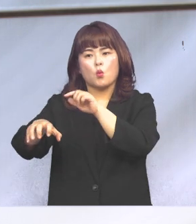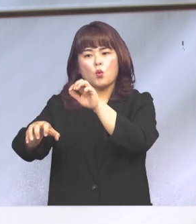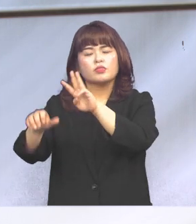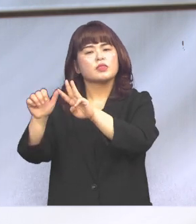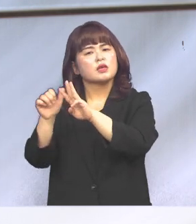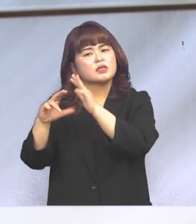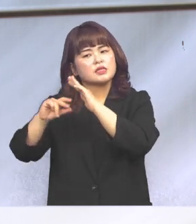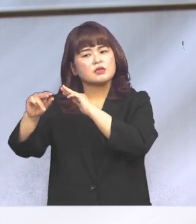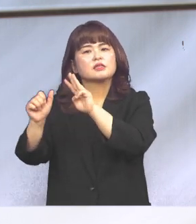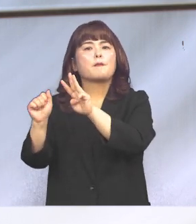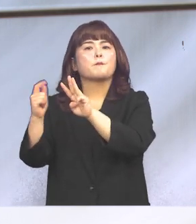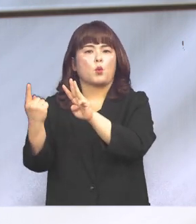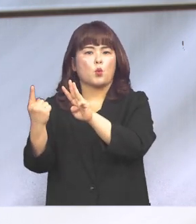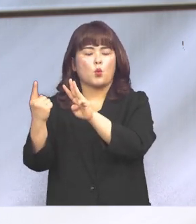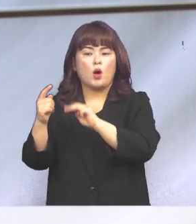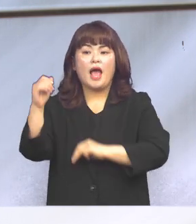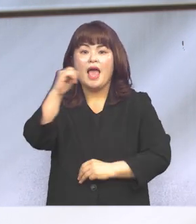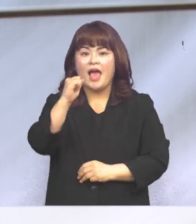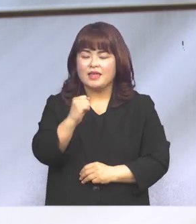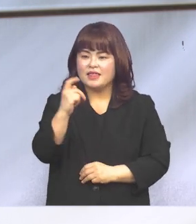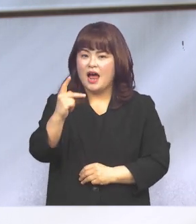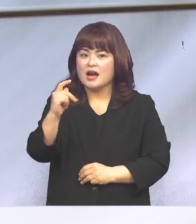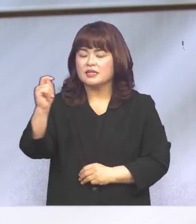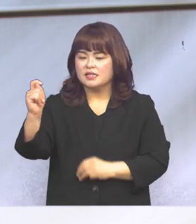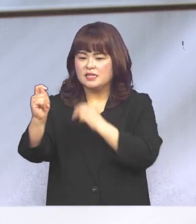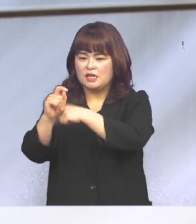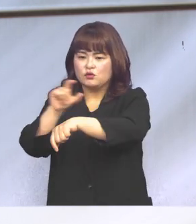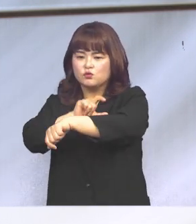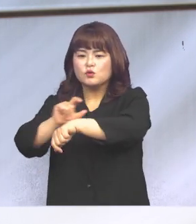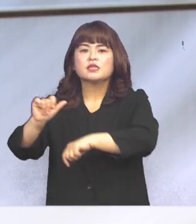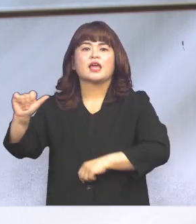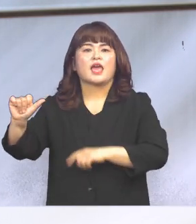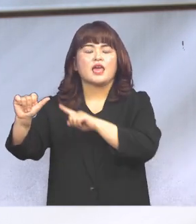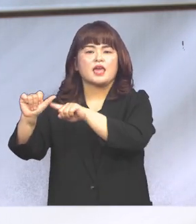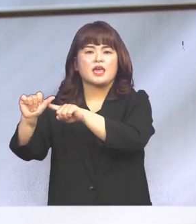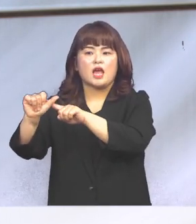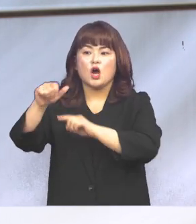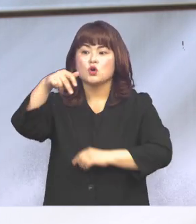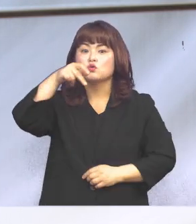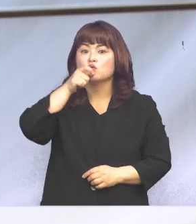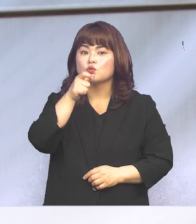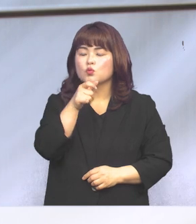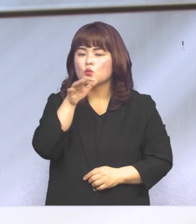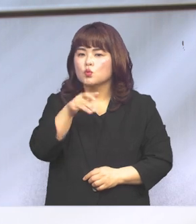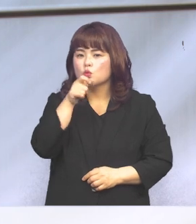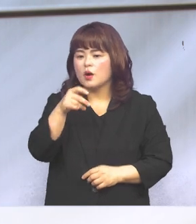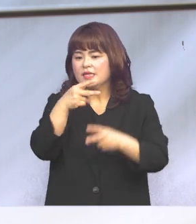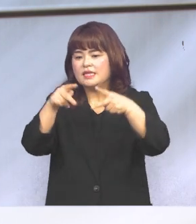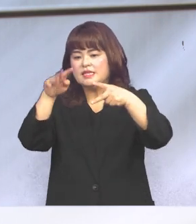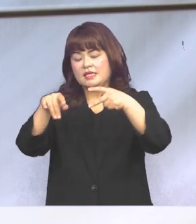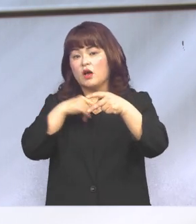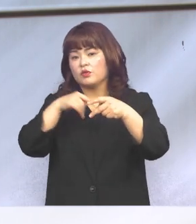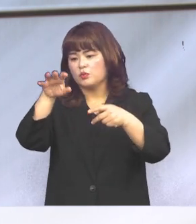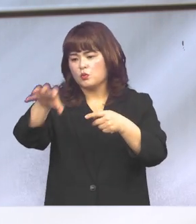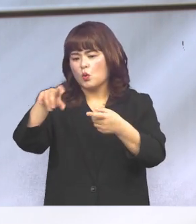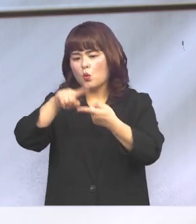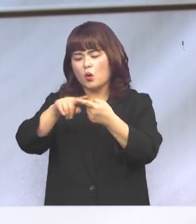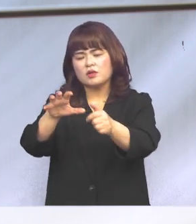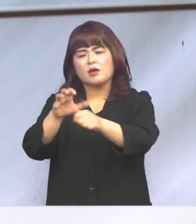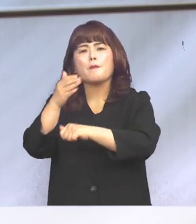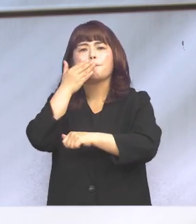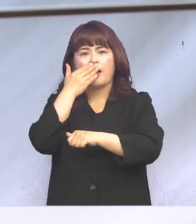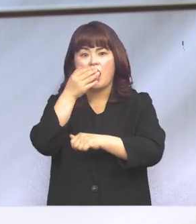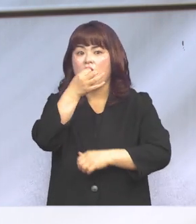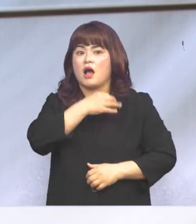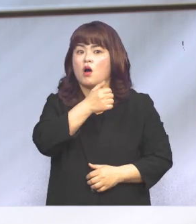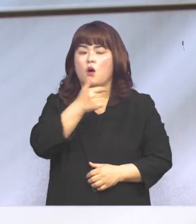수서역에서는 지하철 3호선, SRT, GTX A 노선, 수인 분당선을 또 연계해서 이용할 수 있는 그런